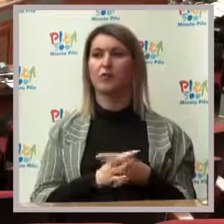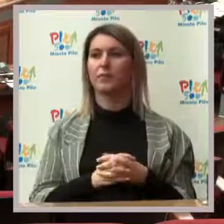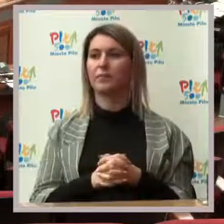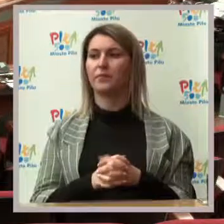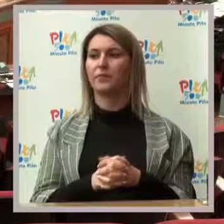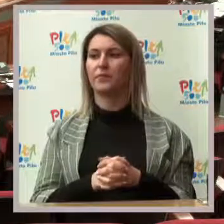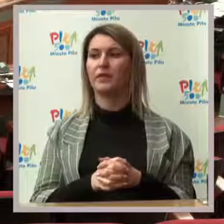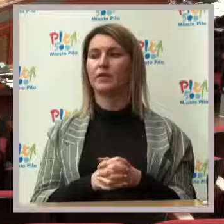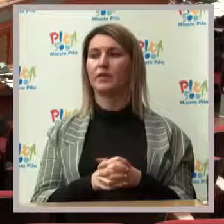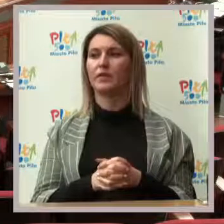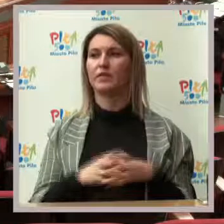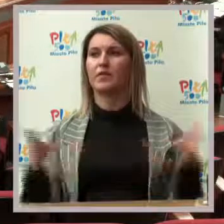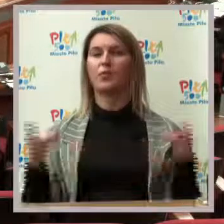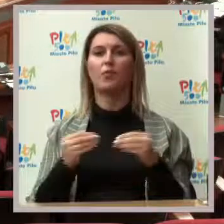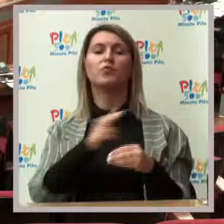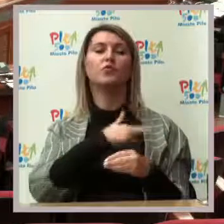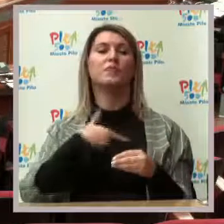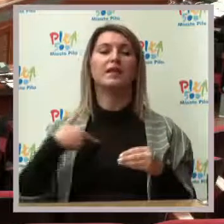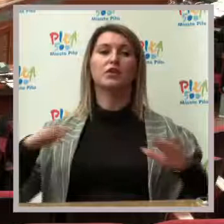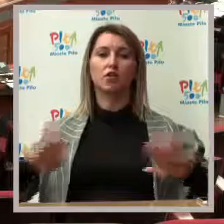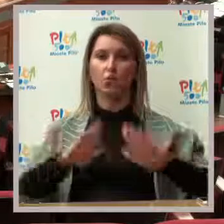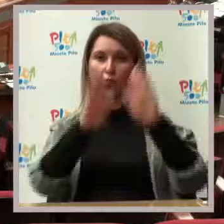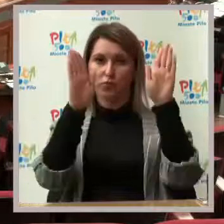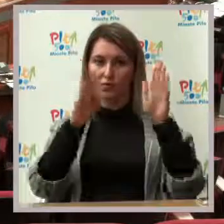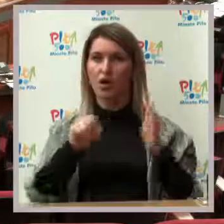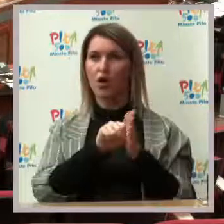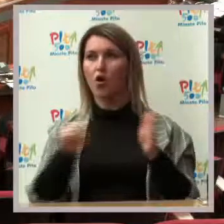że połączymy nasze muzea od